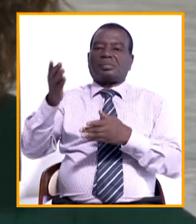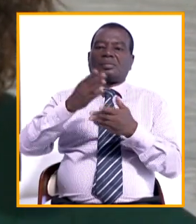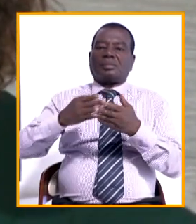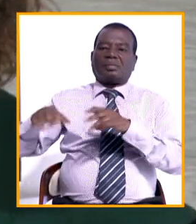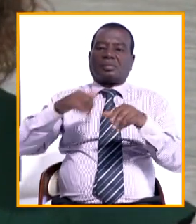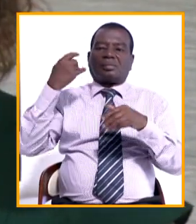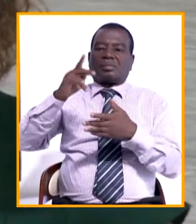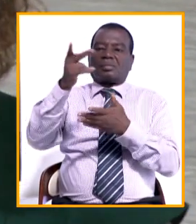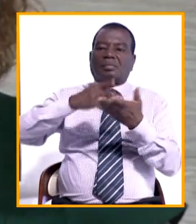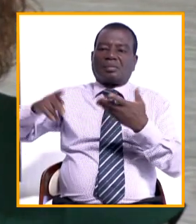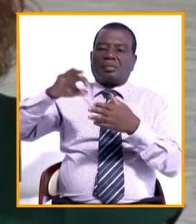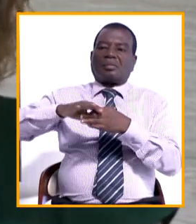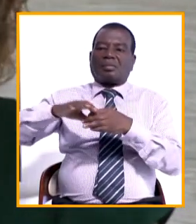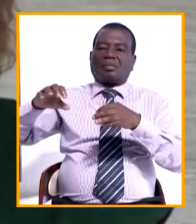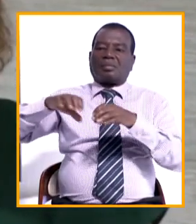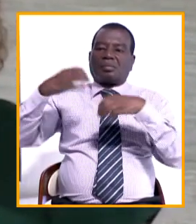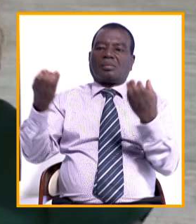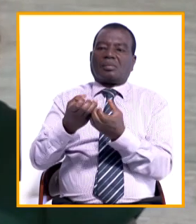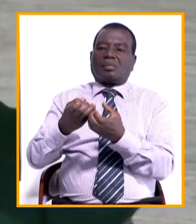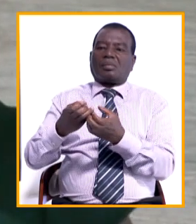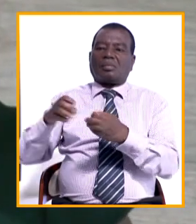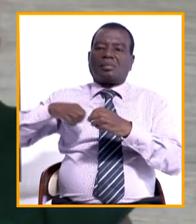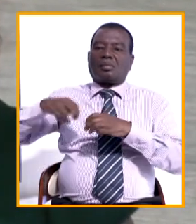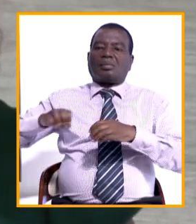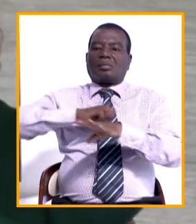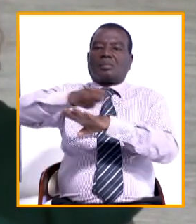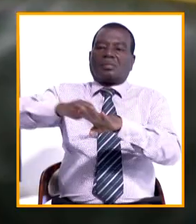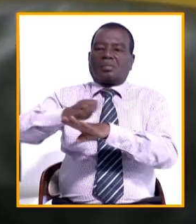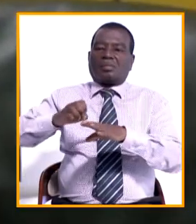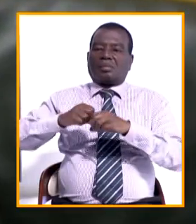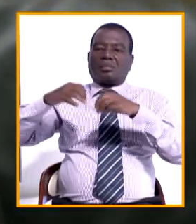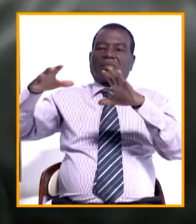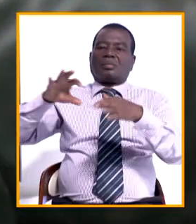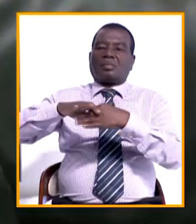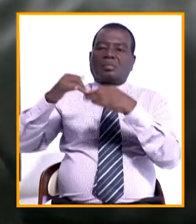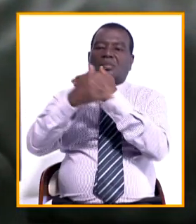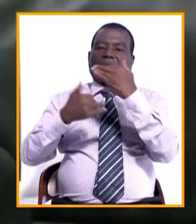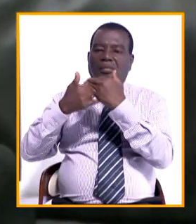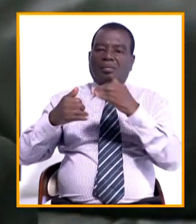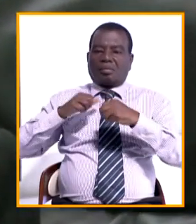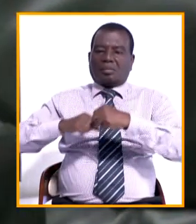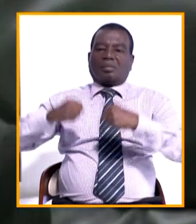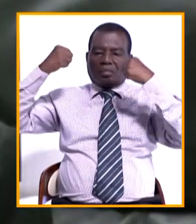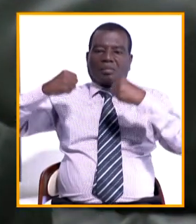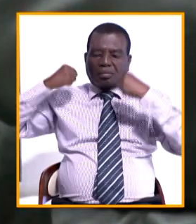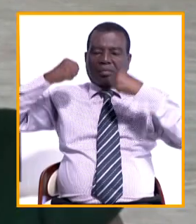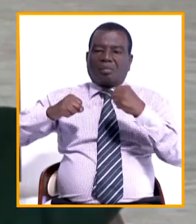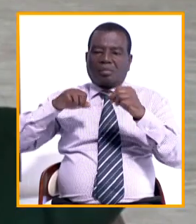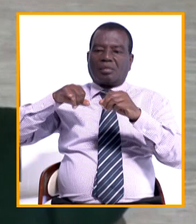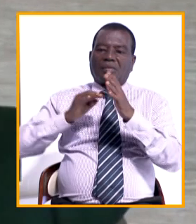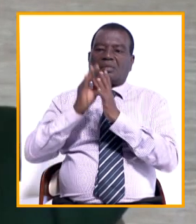comité de pilotage et nous nous engageons à ses côtés pour le rayonnement de notre pays en matière de sport. Faire briller la Côte